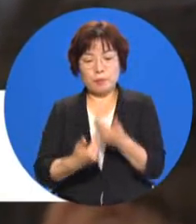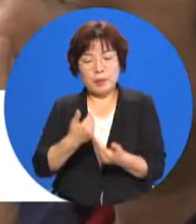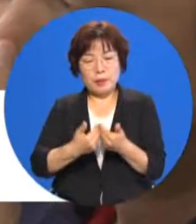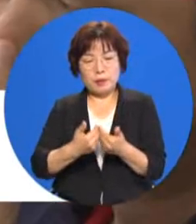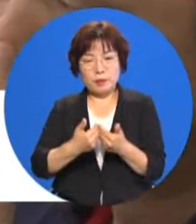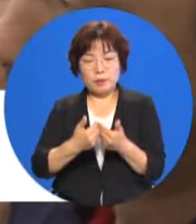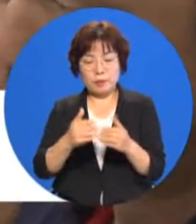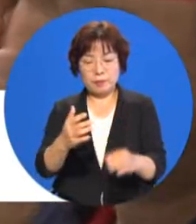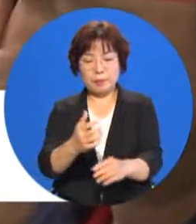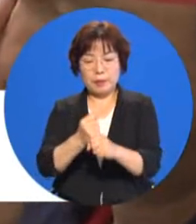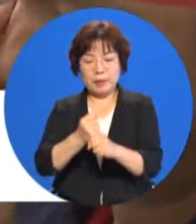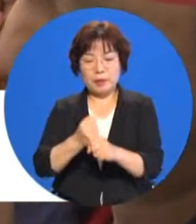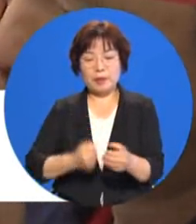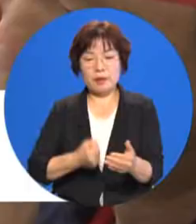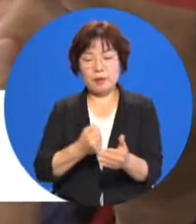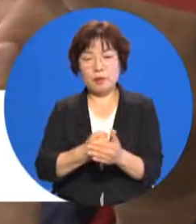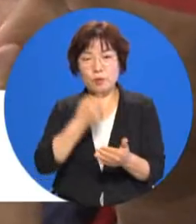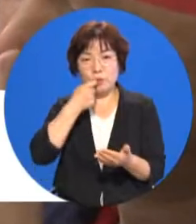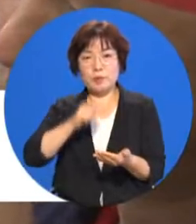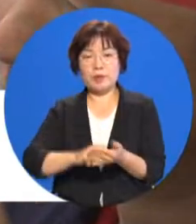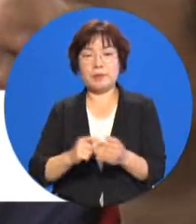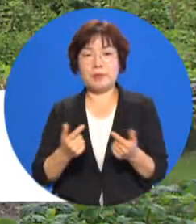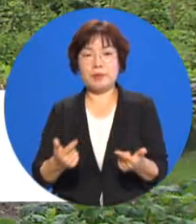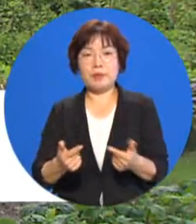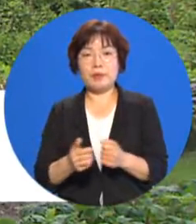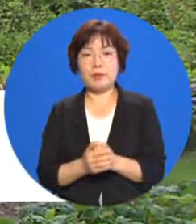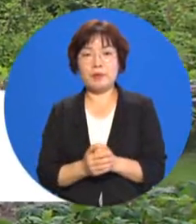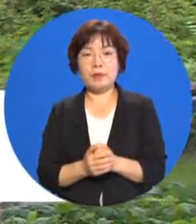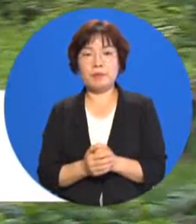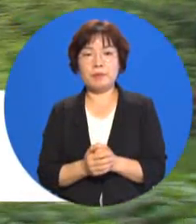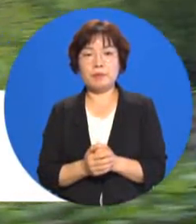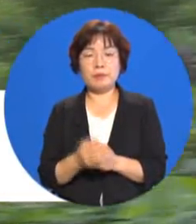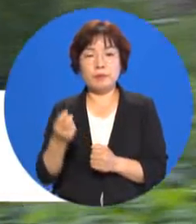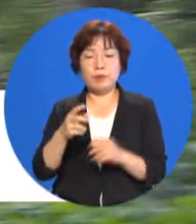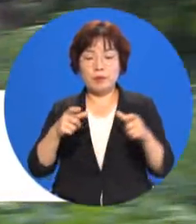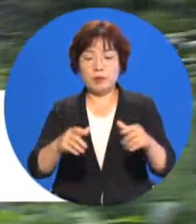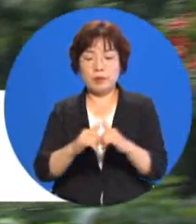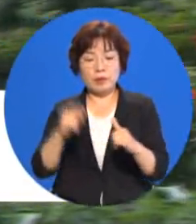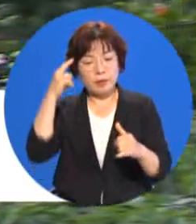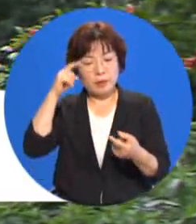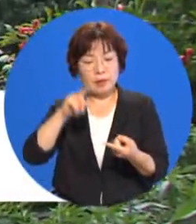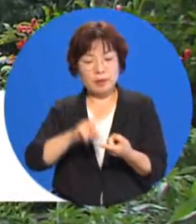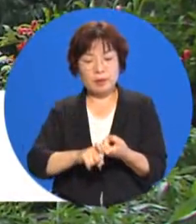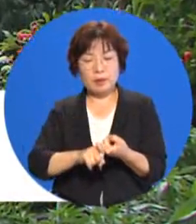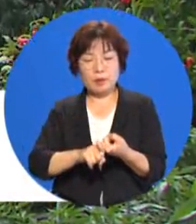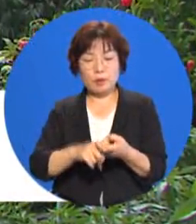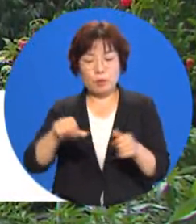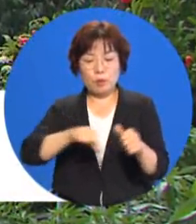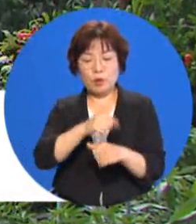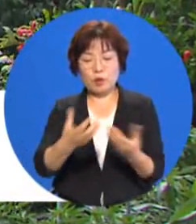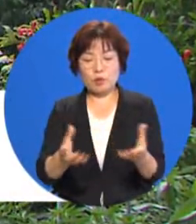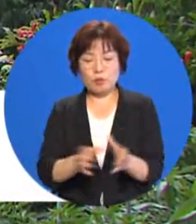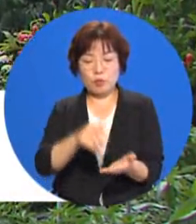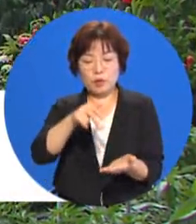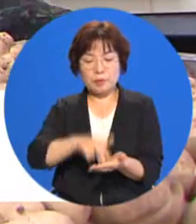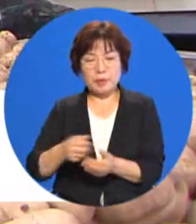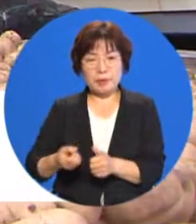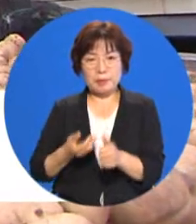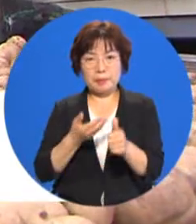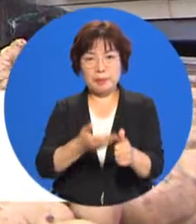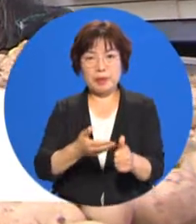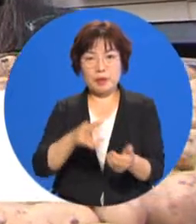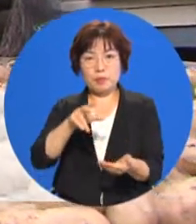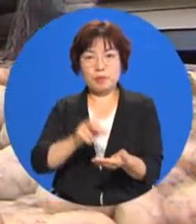의견을 취합해 결론을 내리기도 쉽지 않아 보입니다. 게다가 주민들의 의견이 중요하다는 환경부의 입장이 전해지면서